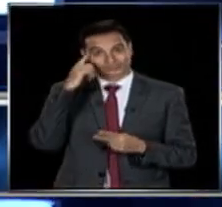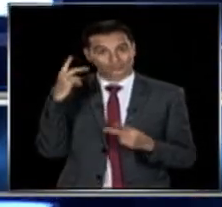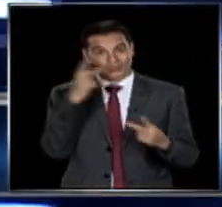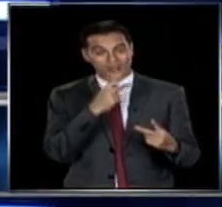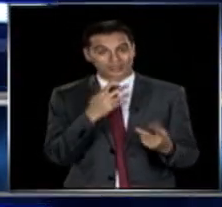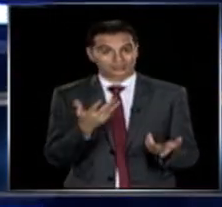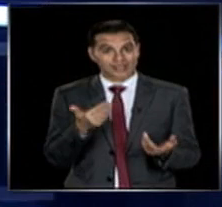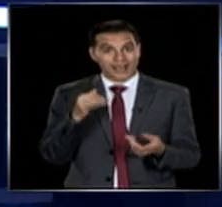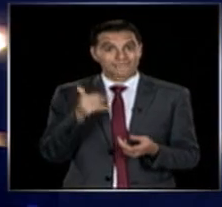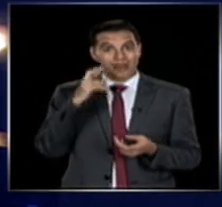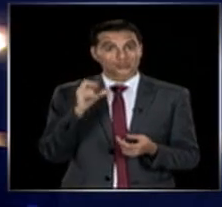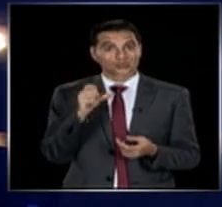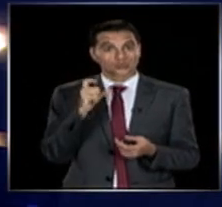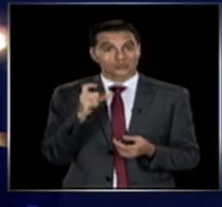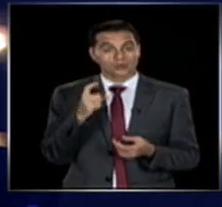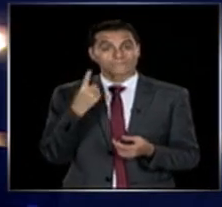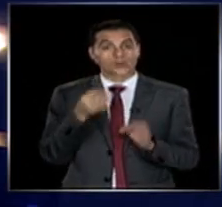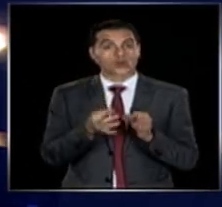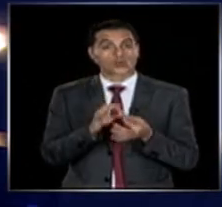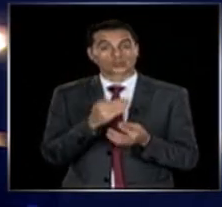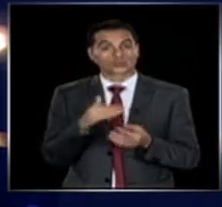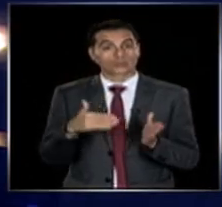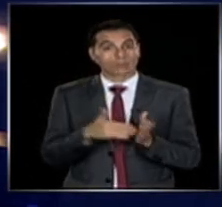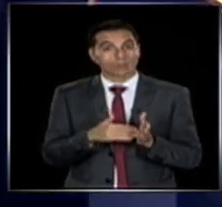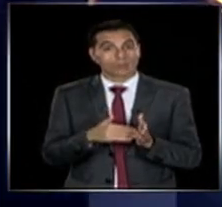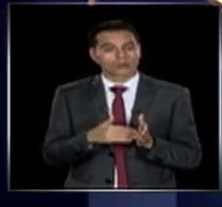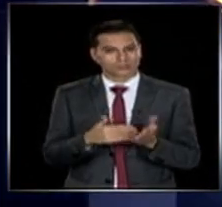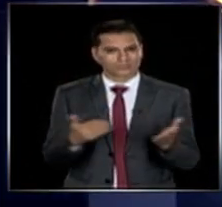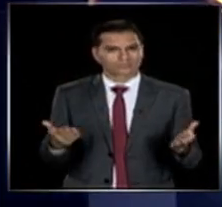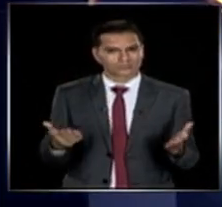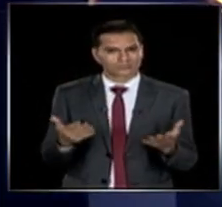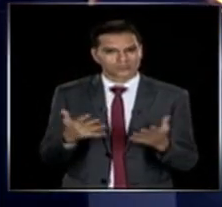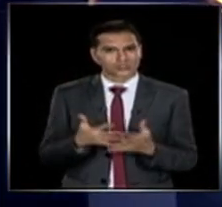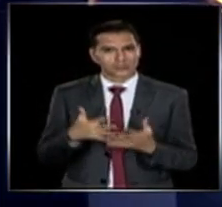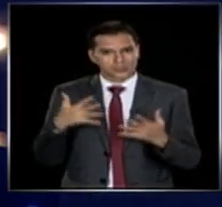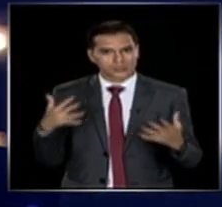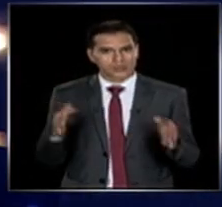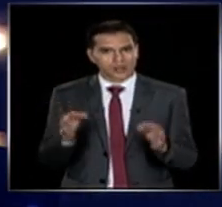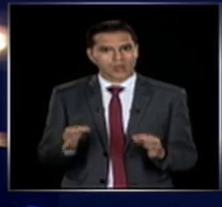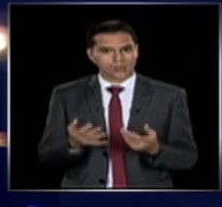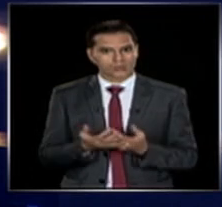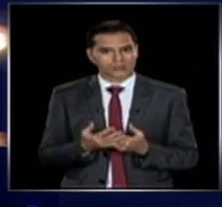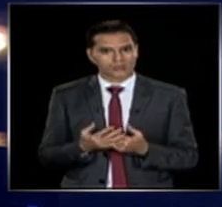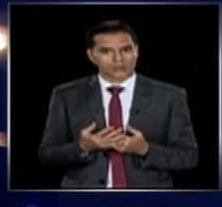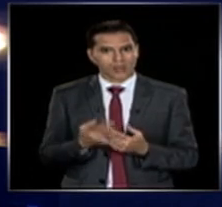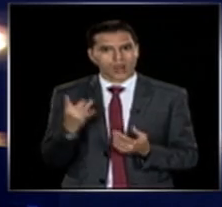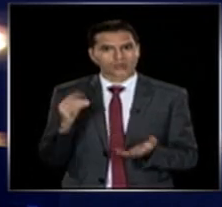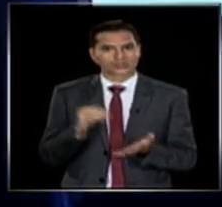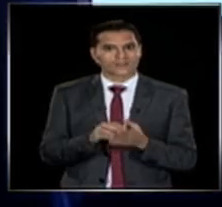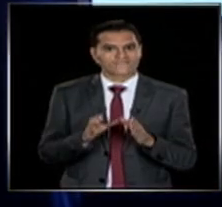متخيلين إن أمازون فيها 1.5 مليون موظف؟ 10 نقط.